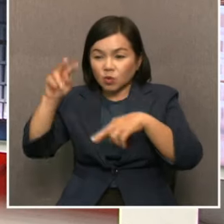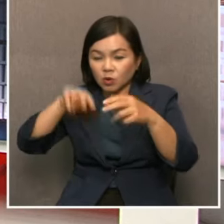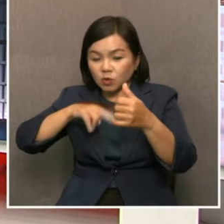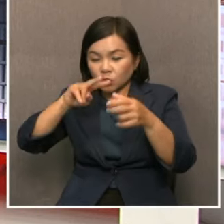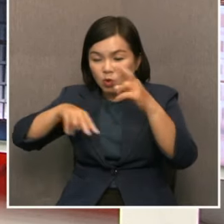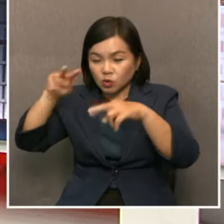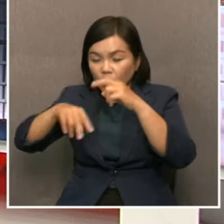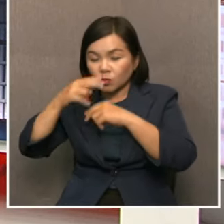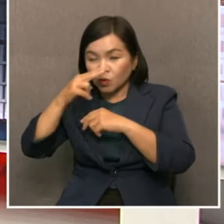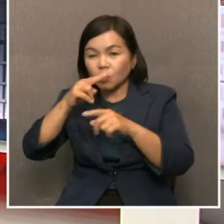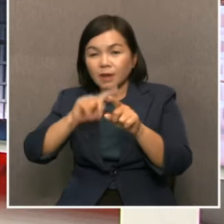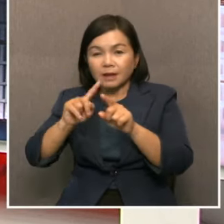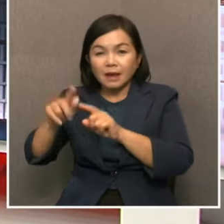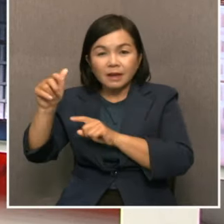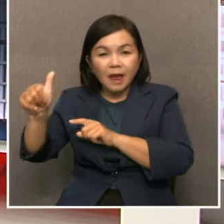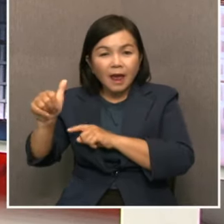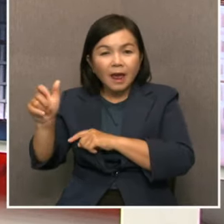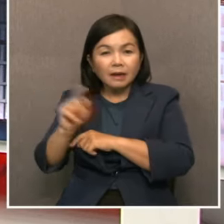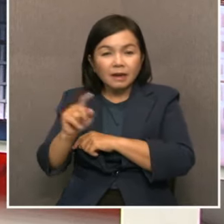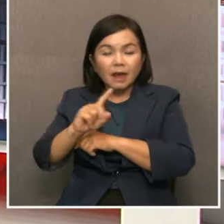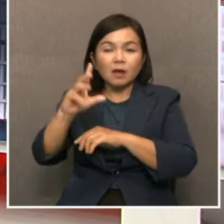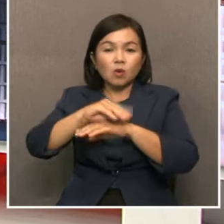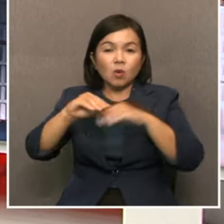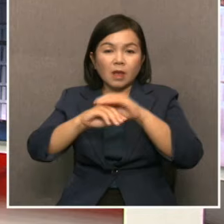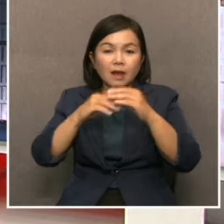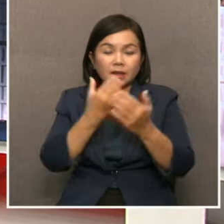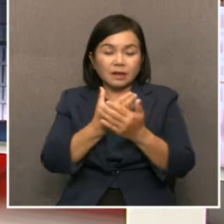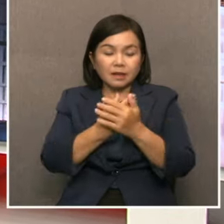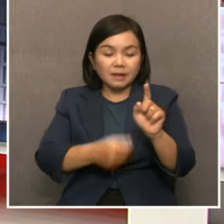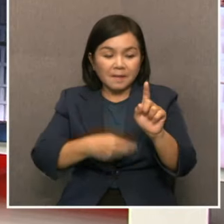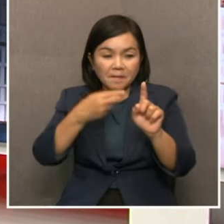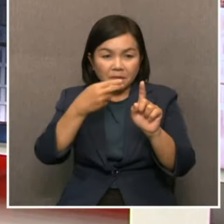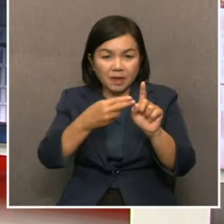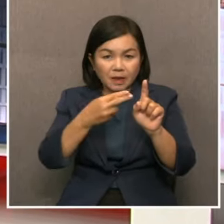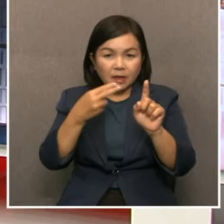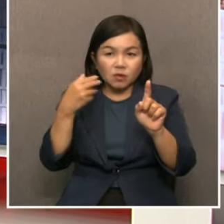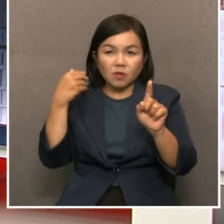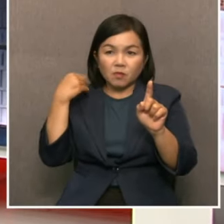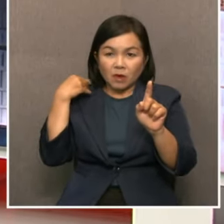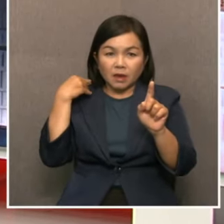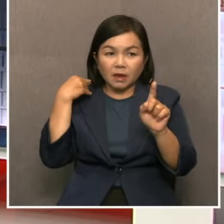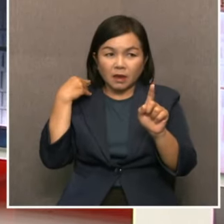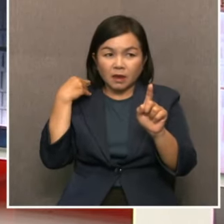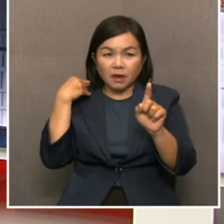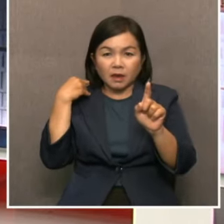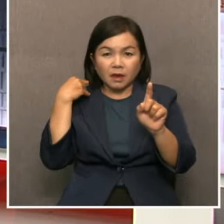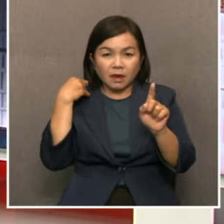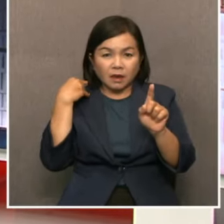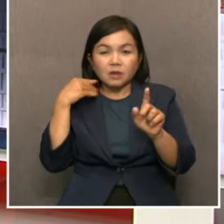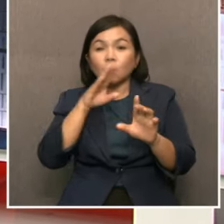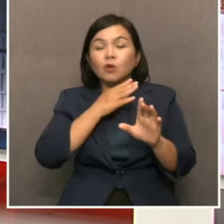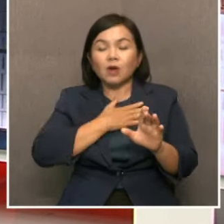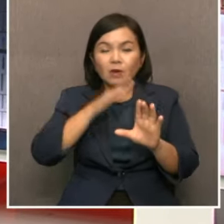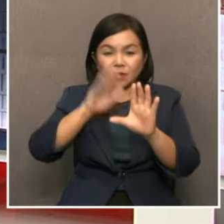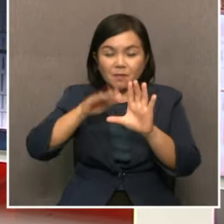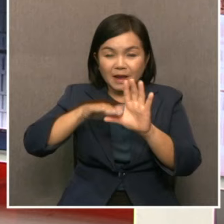มได้นะคะข้อมูลเพิ่มเติมค่ะสำหรับโครงการนี้นะคะก็จะมีวิธีการนะคะหลังจากที่เราลงทะเบียนเรียบร้อย